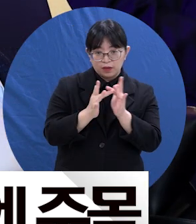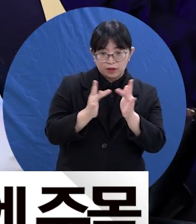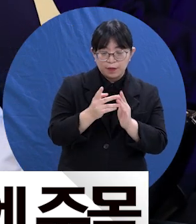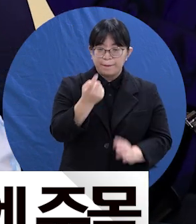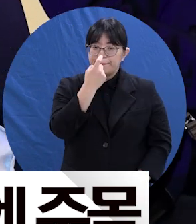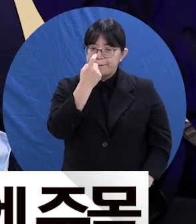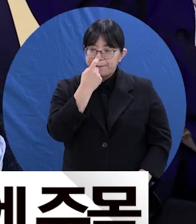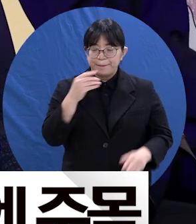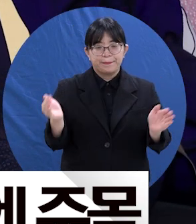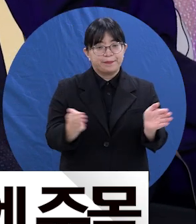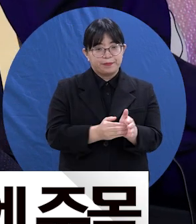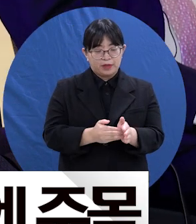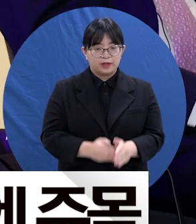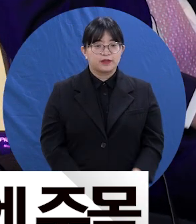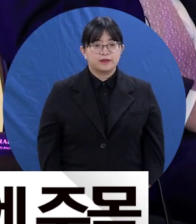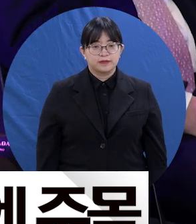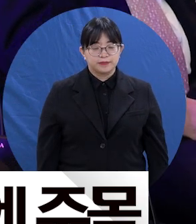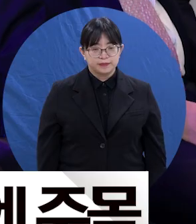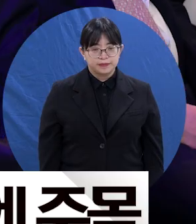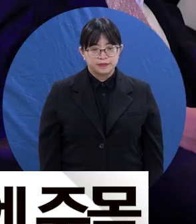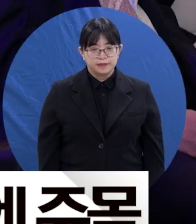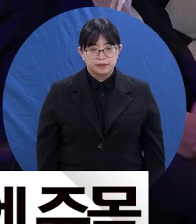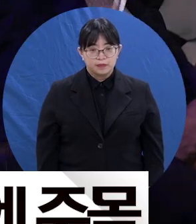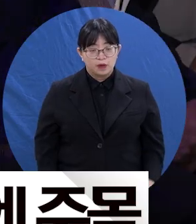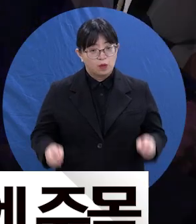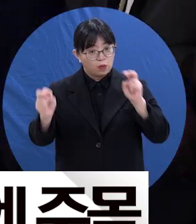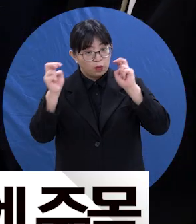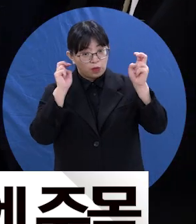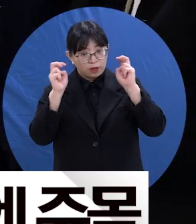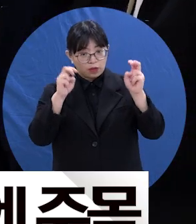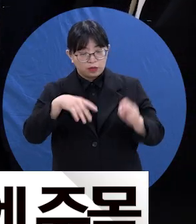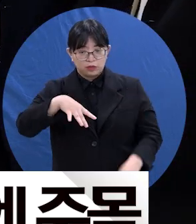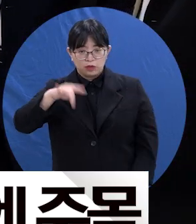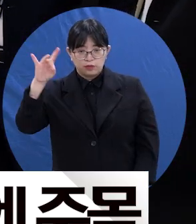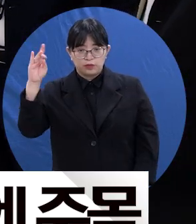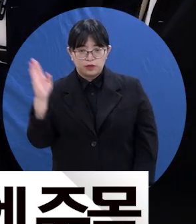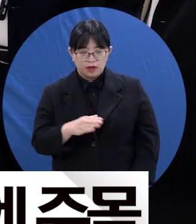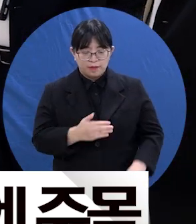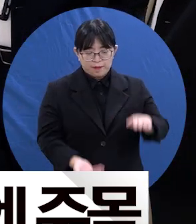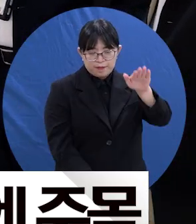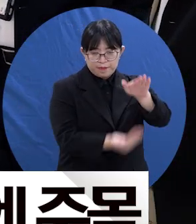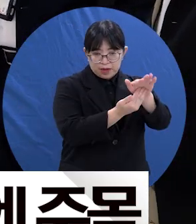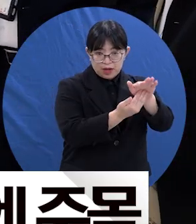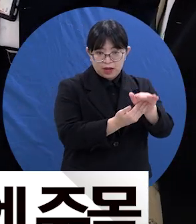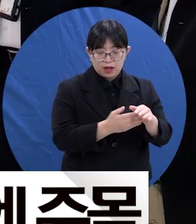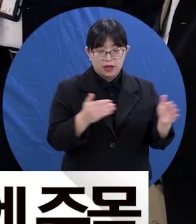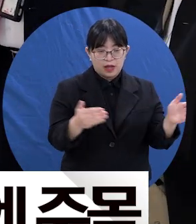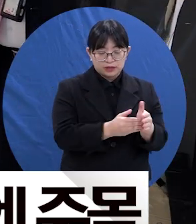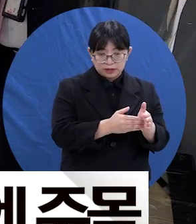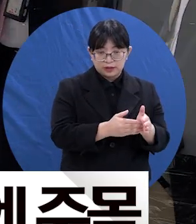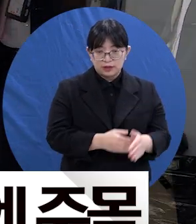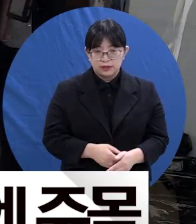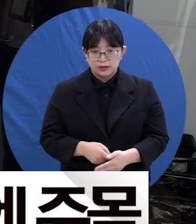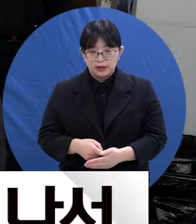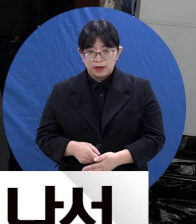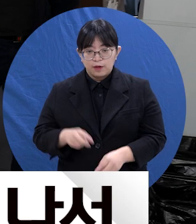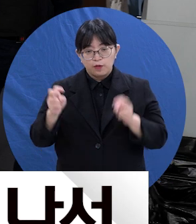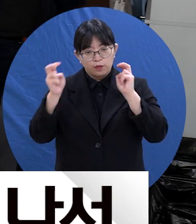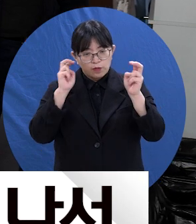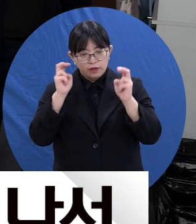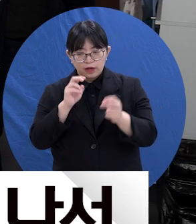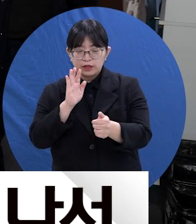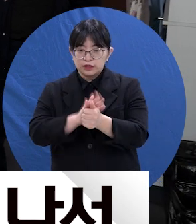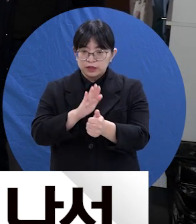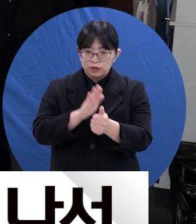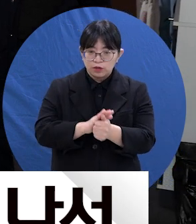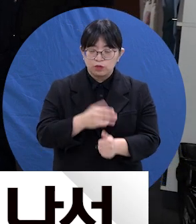현지의 혁신적 아이디어와 네트워크 형성 방안을 모색했습니다. 특히 마리아 01은 초기 단계 스타트업부터